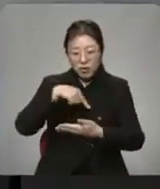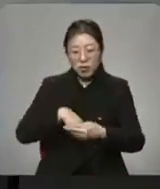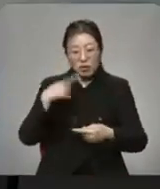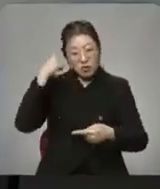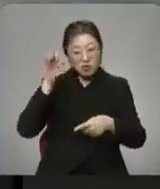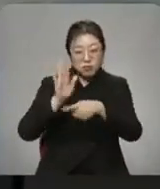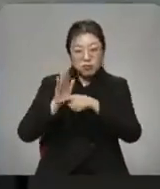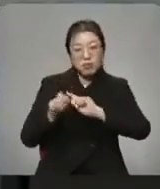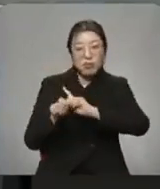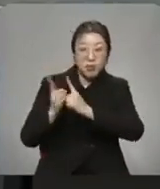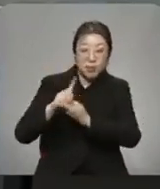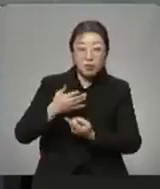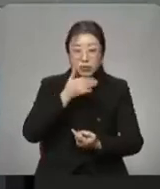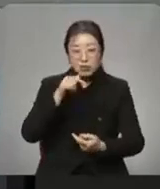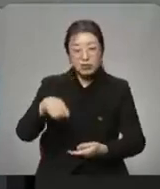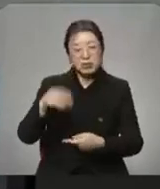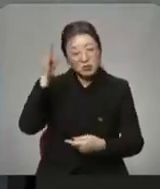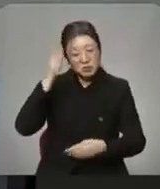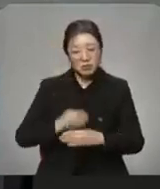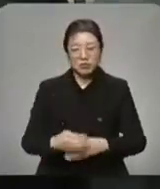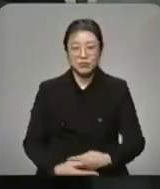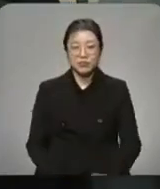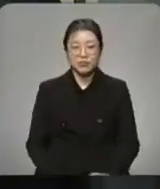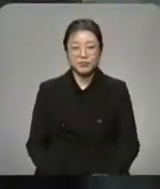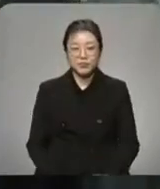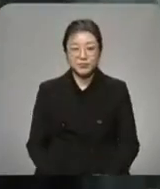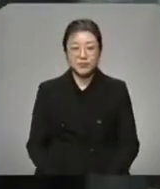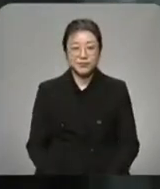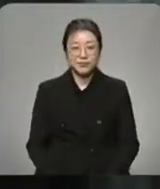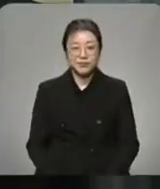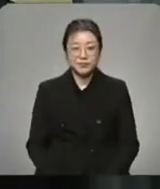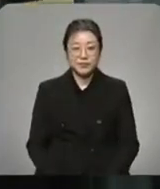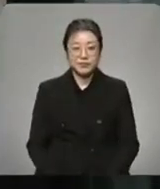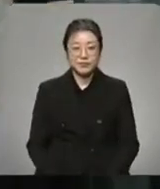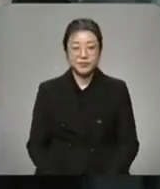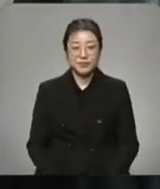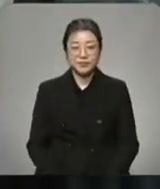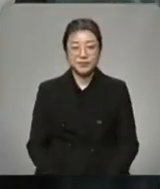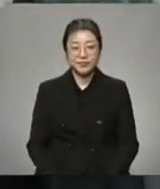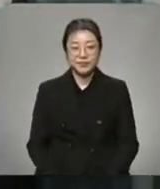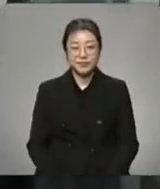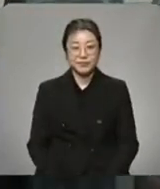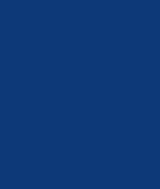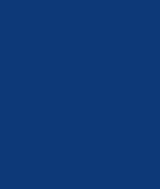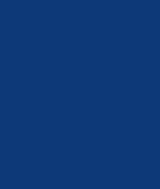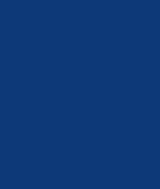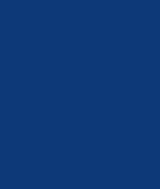수 있는 계기가 될 것으로 기대하고 있습니다. KBS 뉴스 송승용입니다.